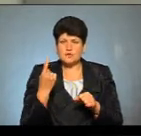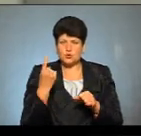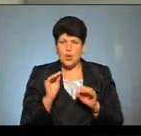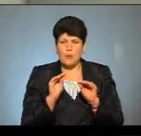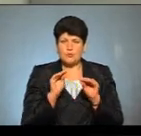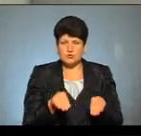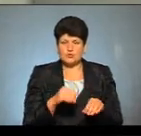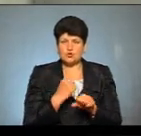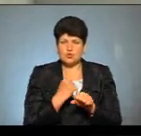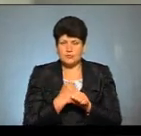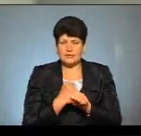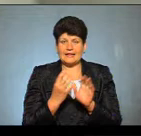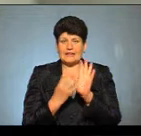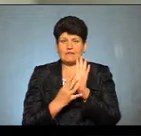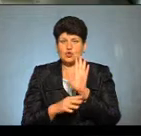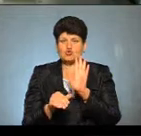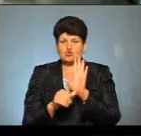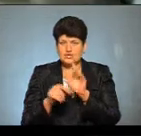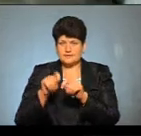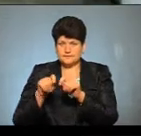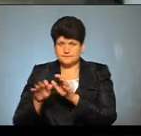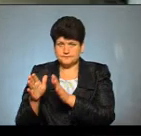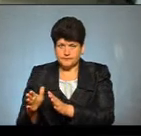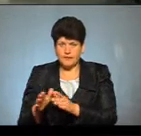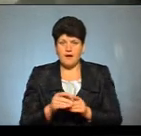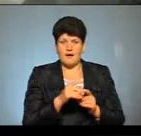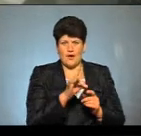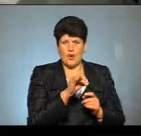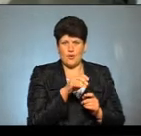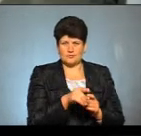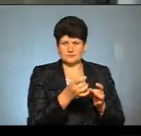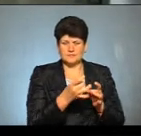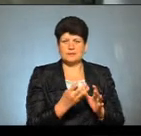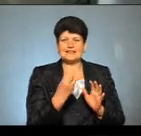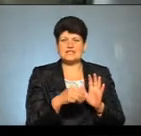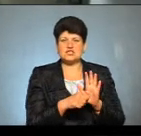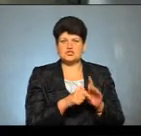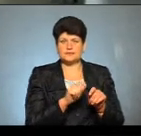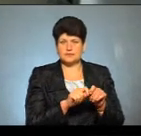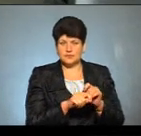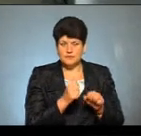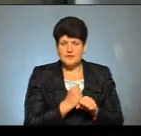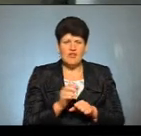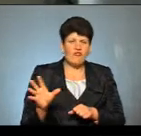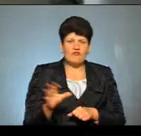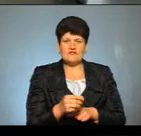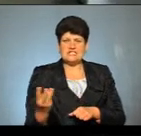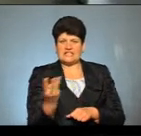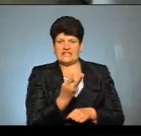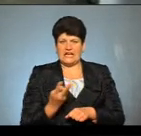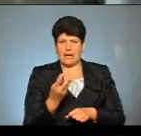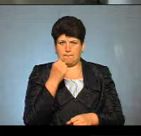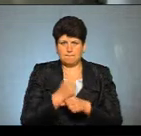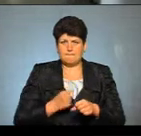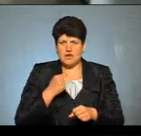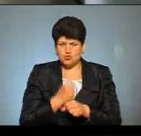постановку зробити 96 досліджень, а роторні – по 36 досліджень. Зараз всі три прилади